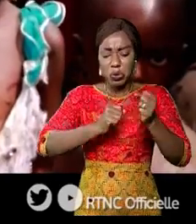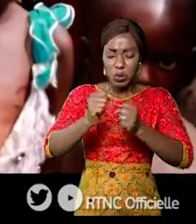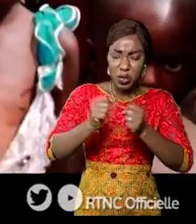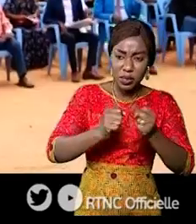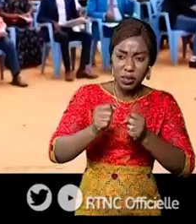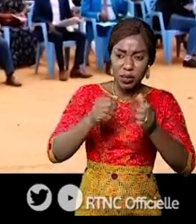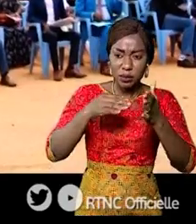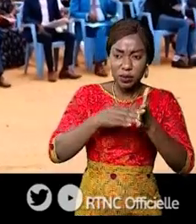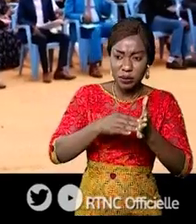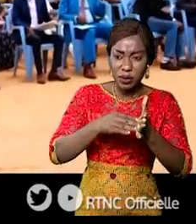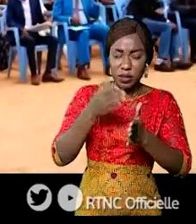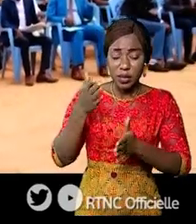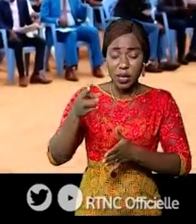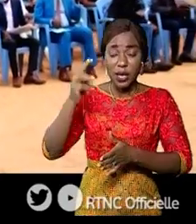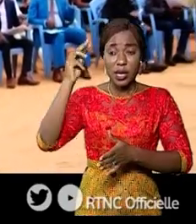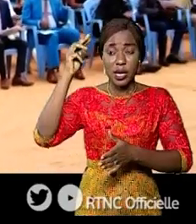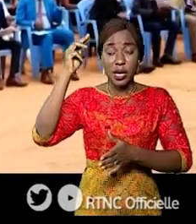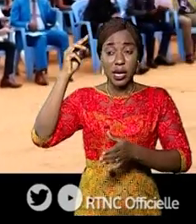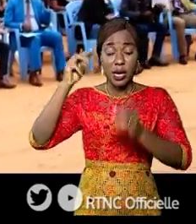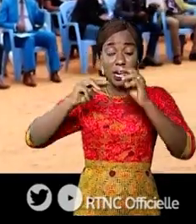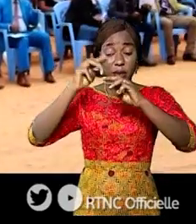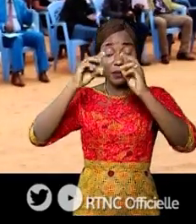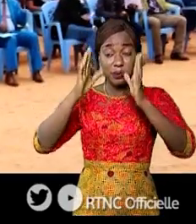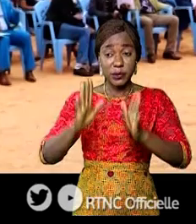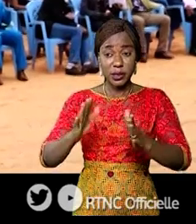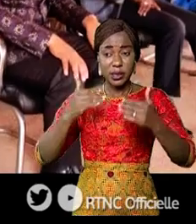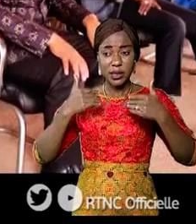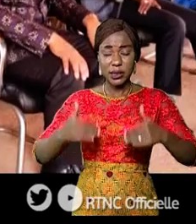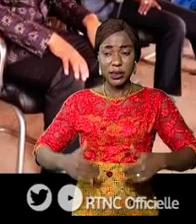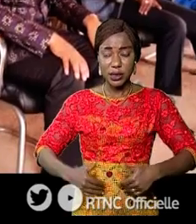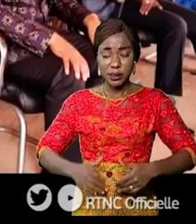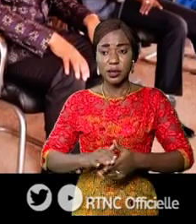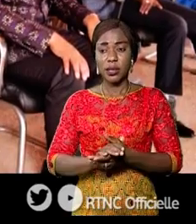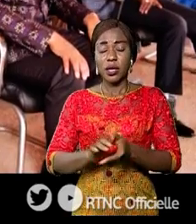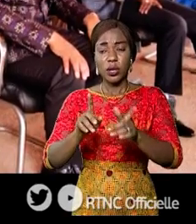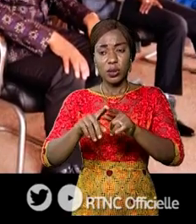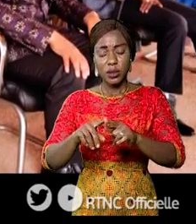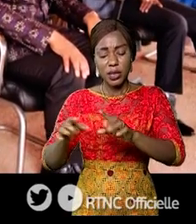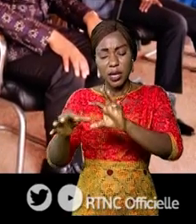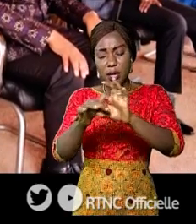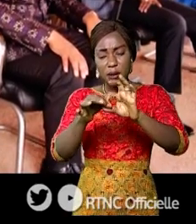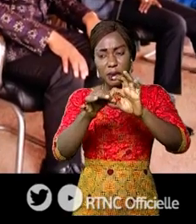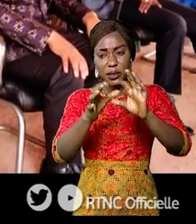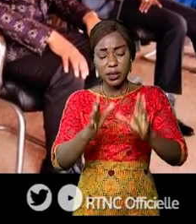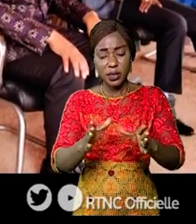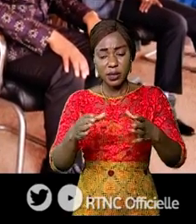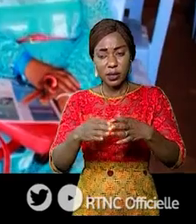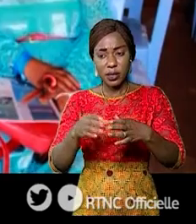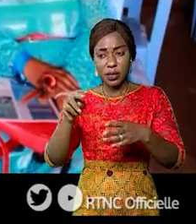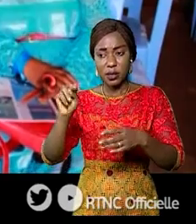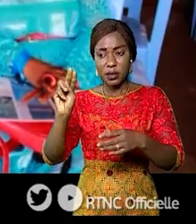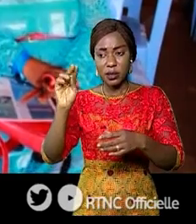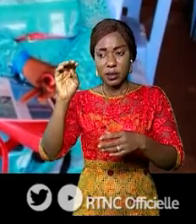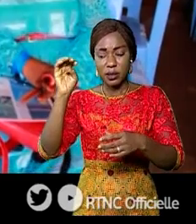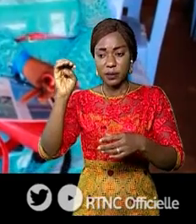de la République, les ministères de la Santé, par les biais du programme PDS, en partenariat avec l'UNICEF, a mis